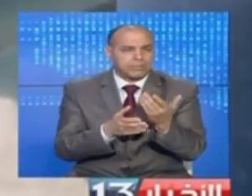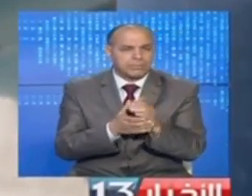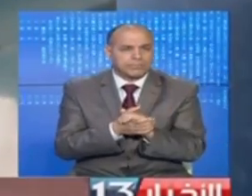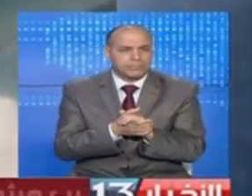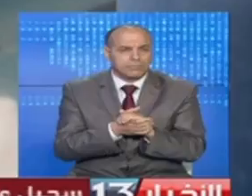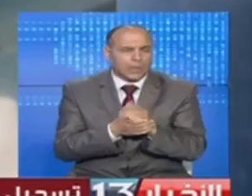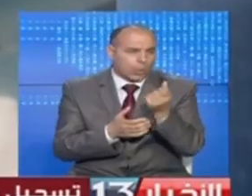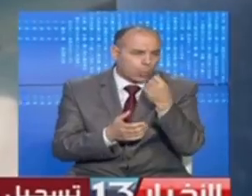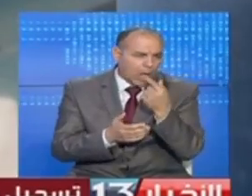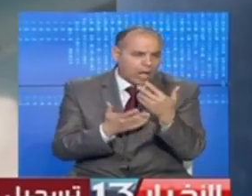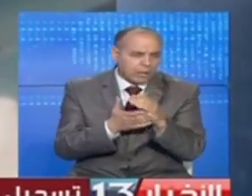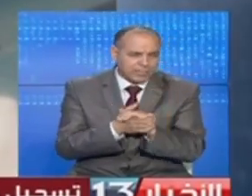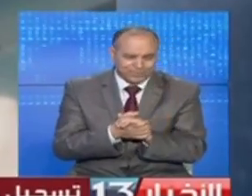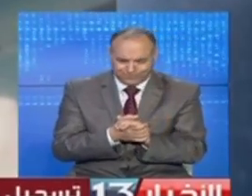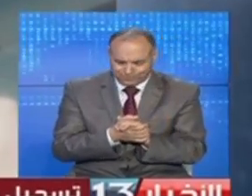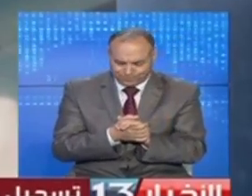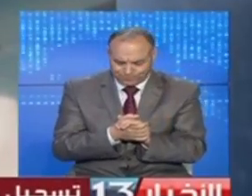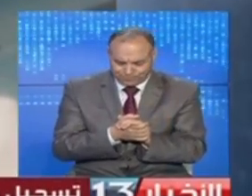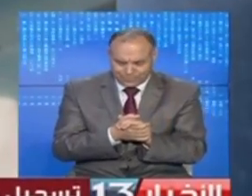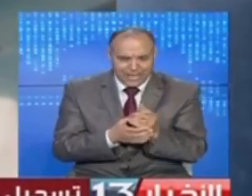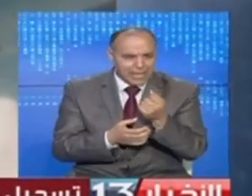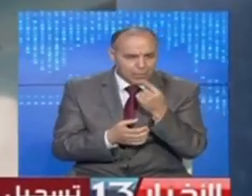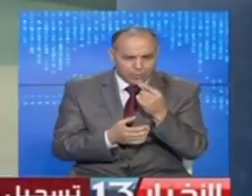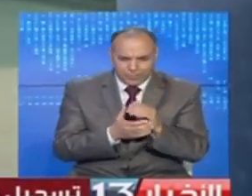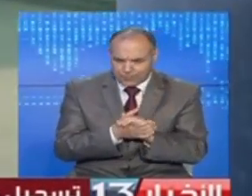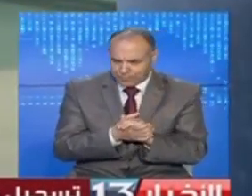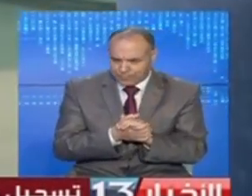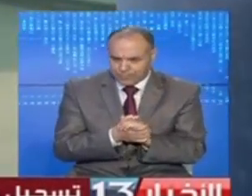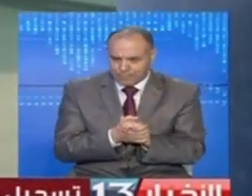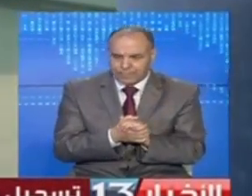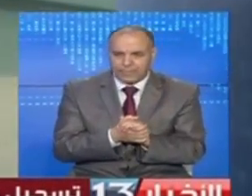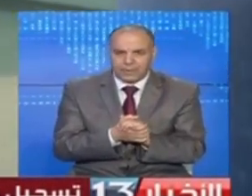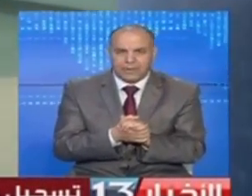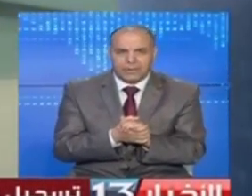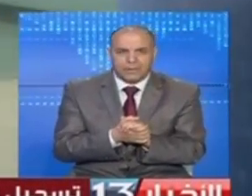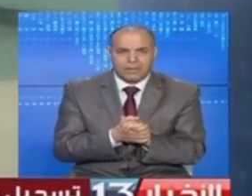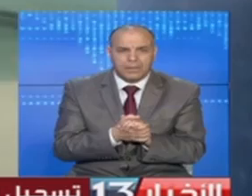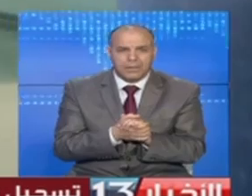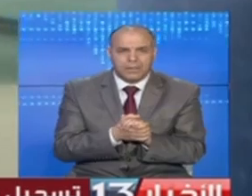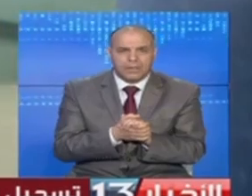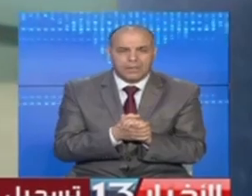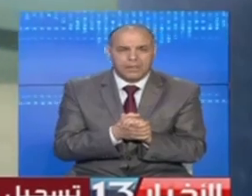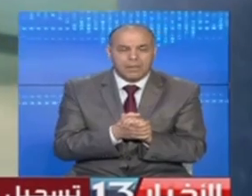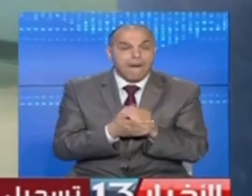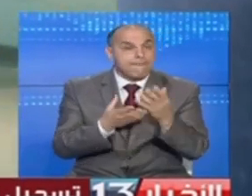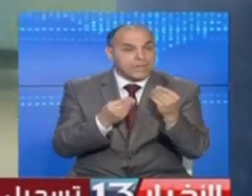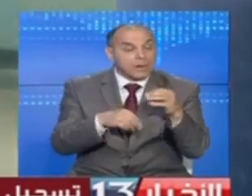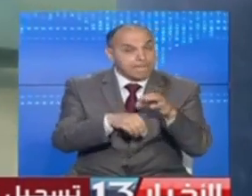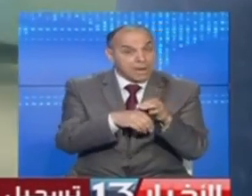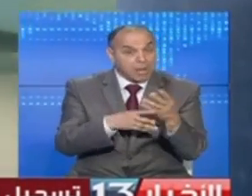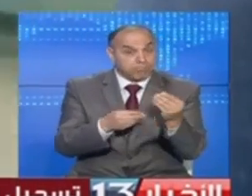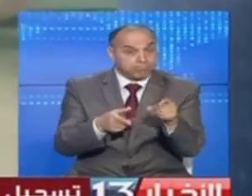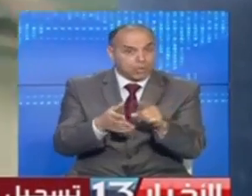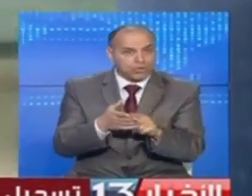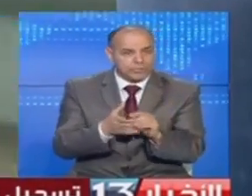هذوما، هما يعطيونا سكون ابيلو اكسبيريونس، سيرتو هما اللي واجهوا عدد كبير نتاع المرضى هذوما، دونك